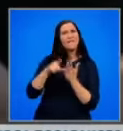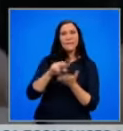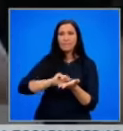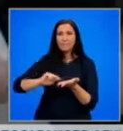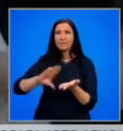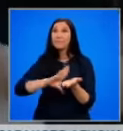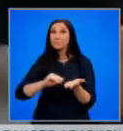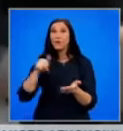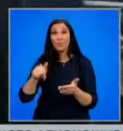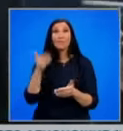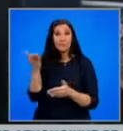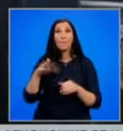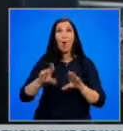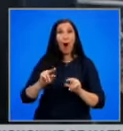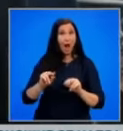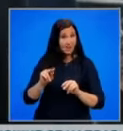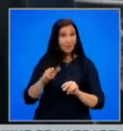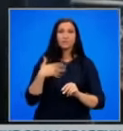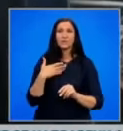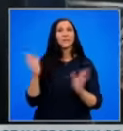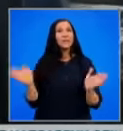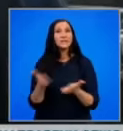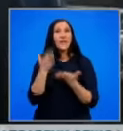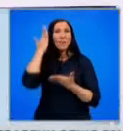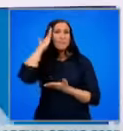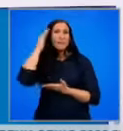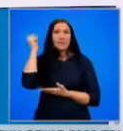писмо. Днес тя му каза, че иска да стане министър-председател.